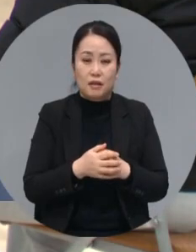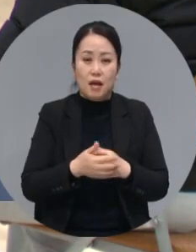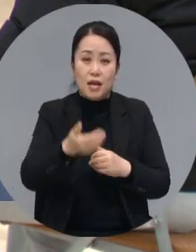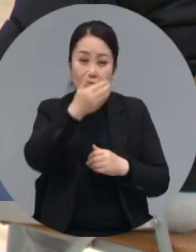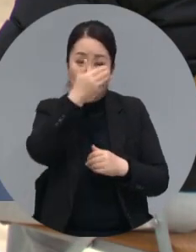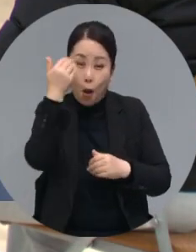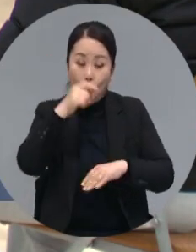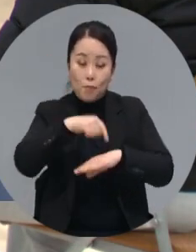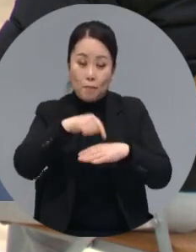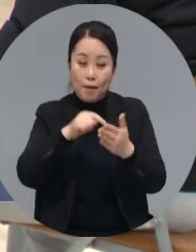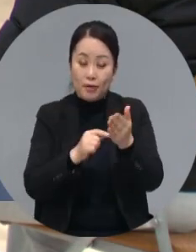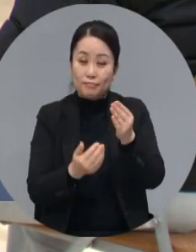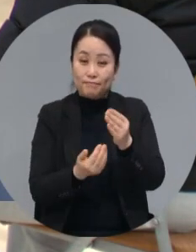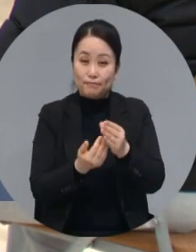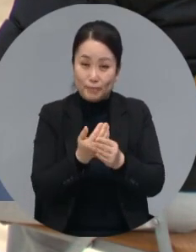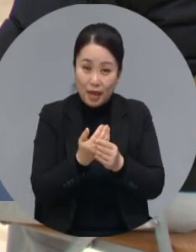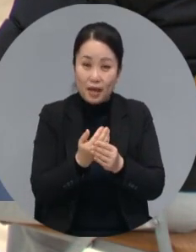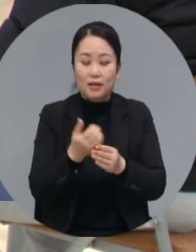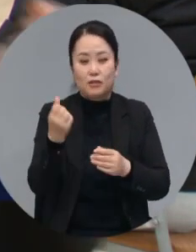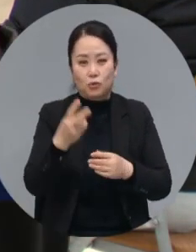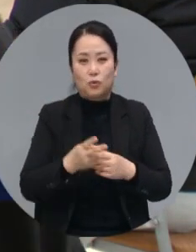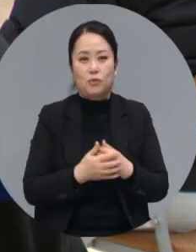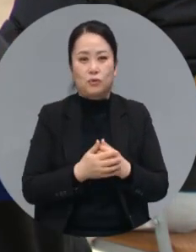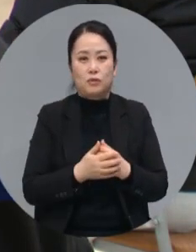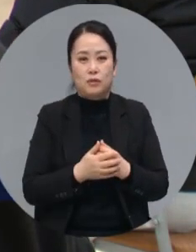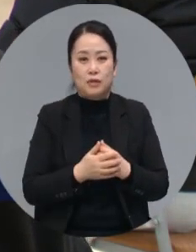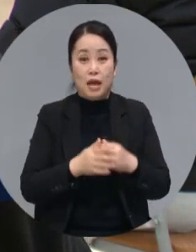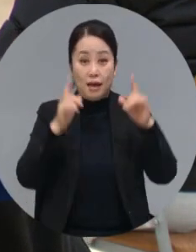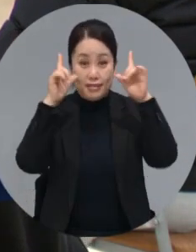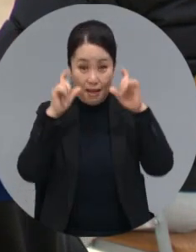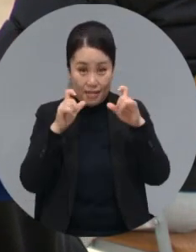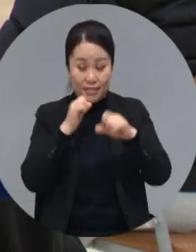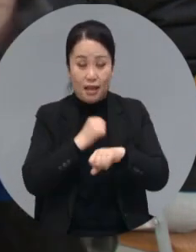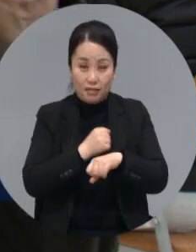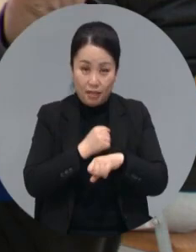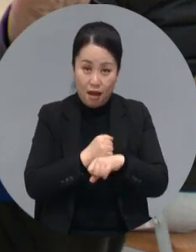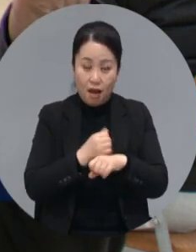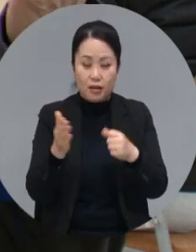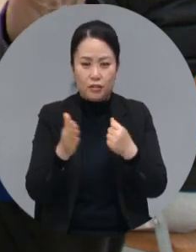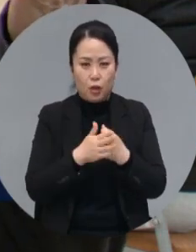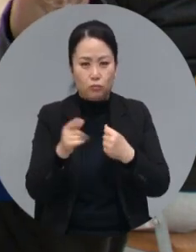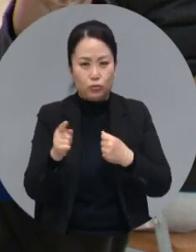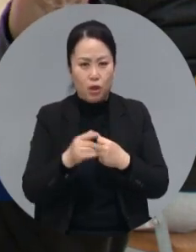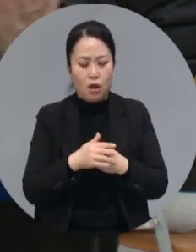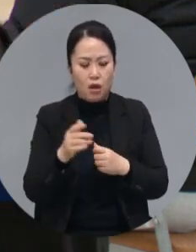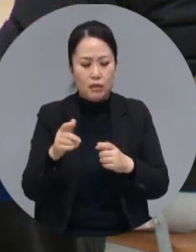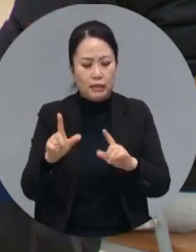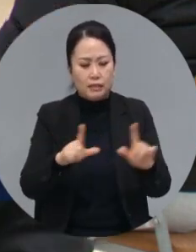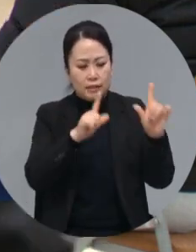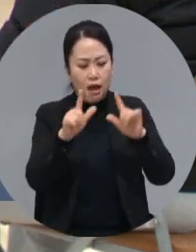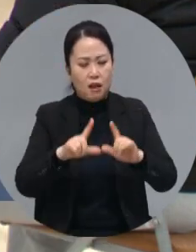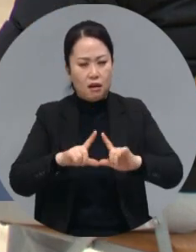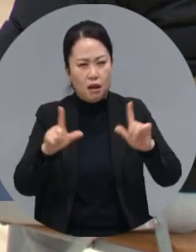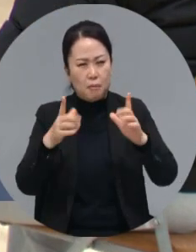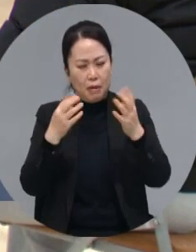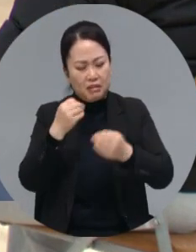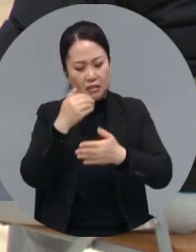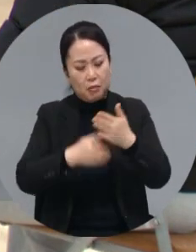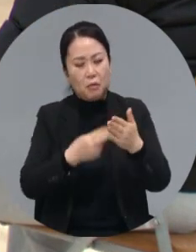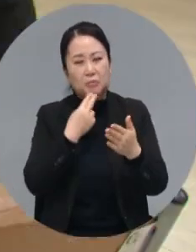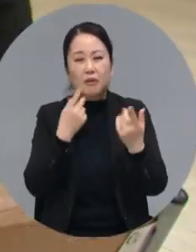마음도 들고 또 한편으로는 그 사진이 찡득하긴 해. 살날 올림하야 남은 같기도 하고